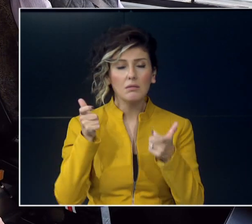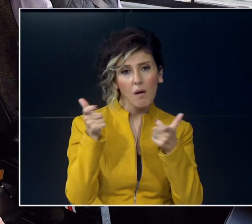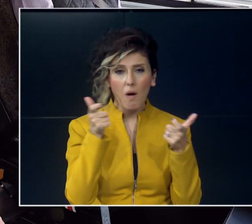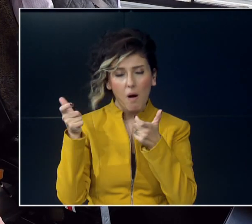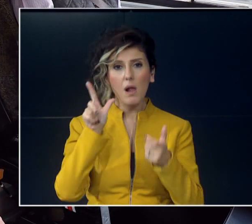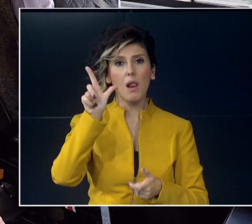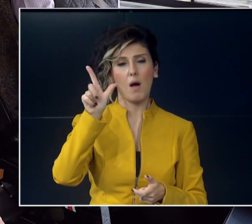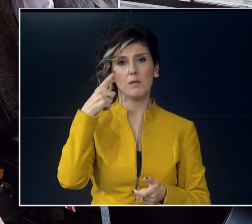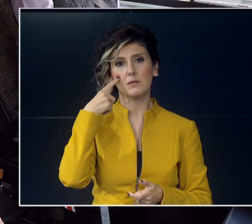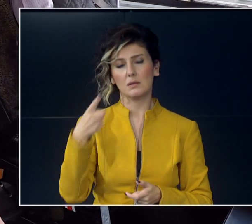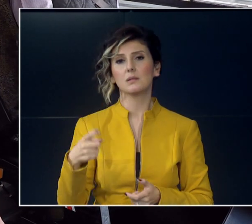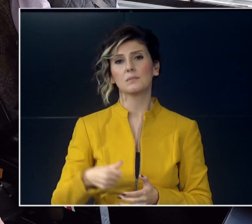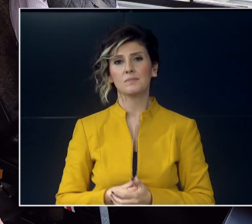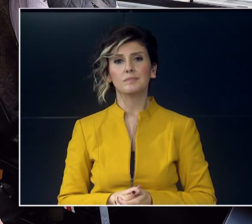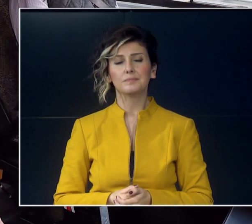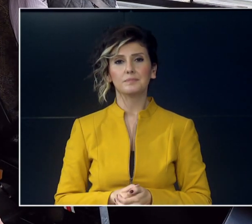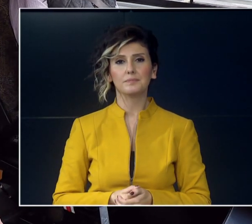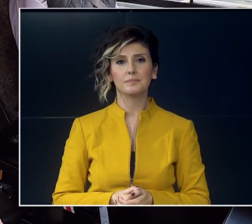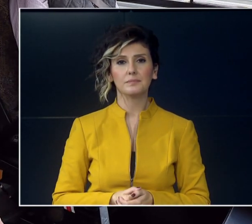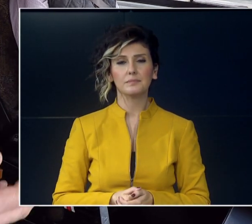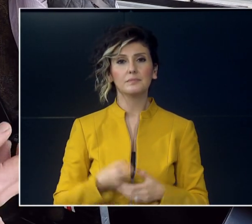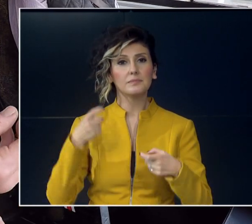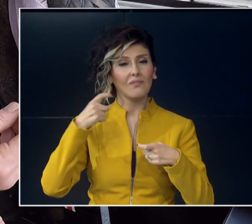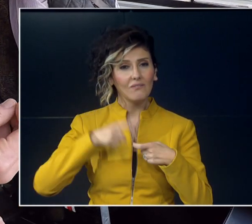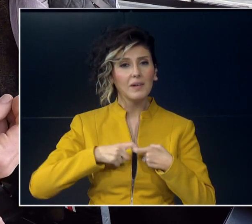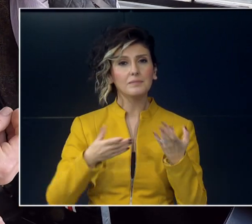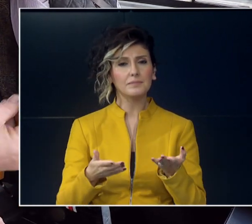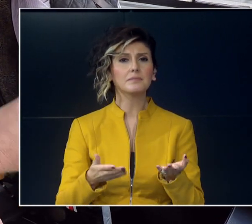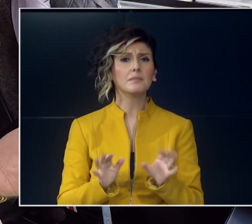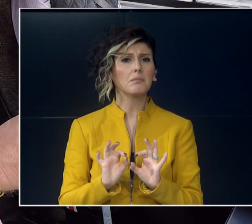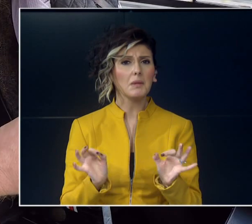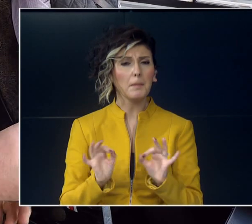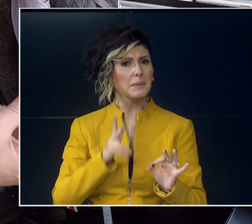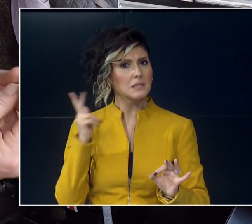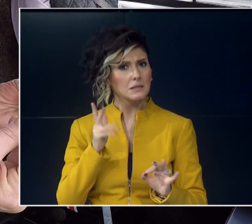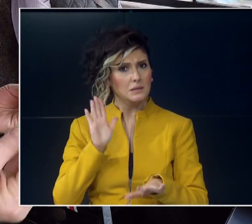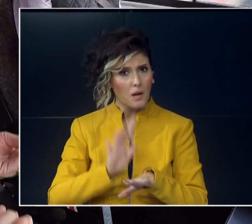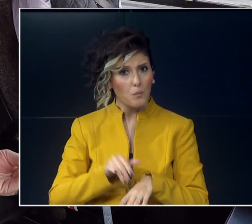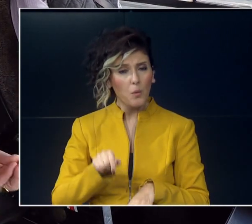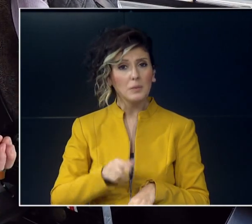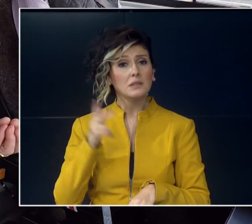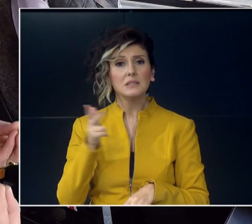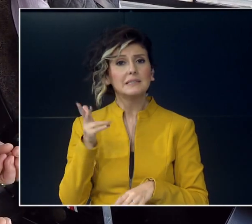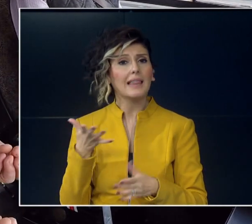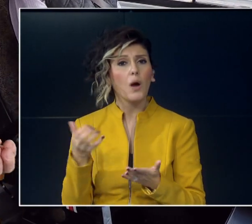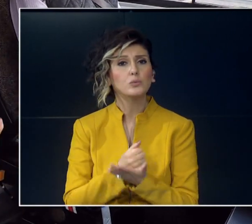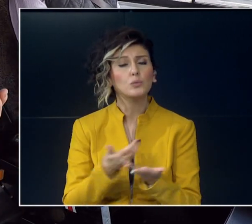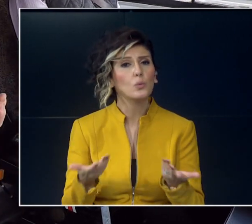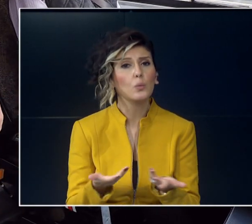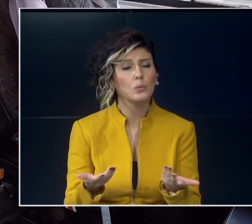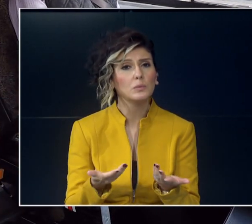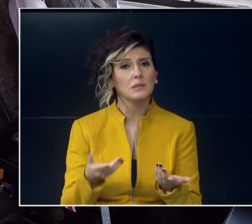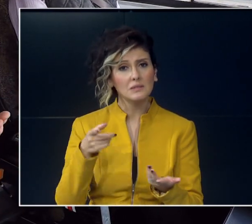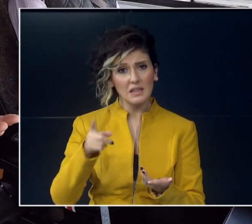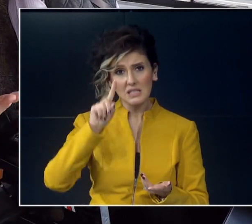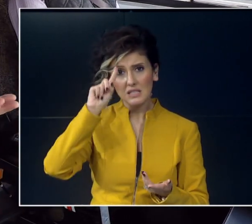Evet. Evet. Ve yani tamam hız yapıyorsun ama o hız ile ne kazanıyorsun? Sen